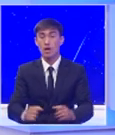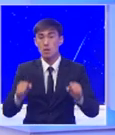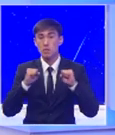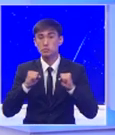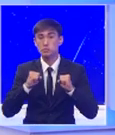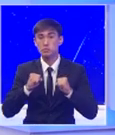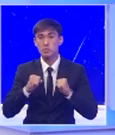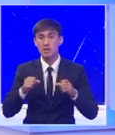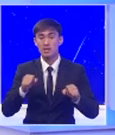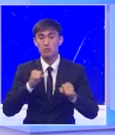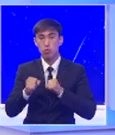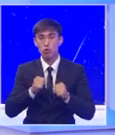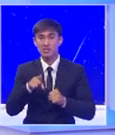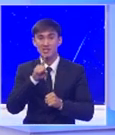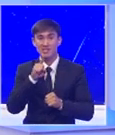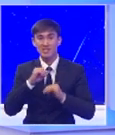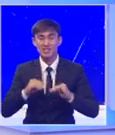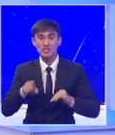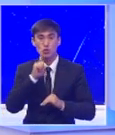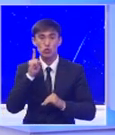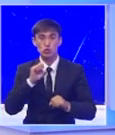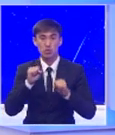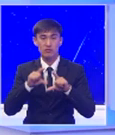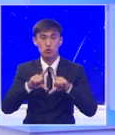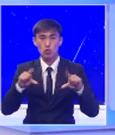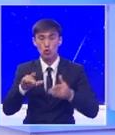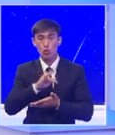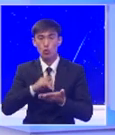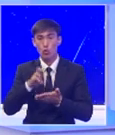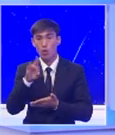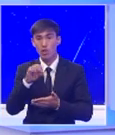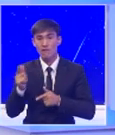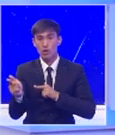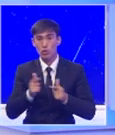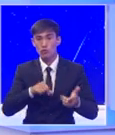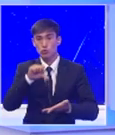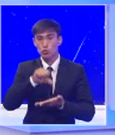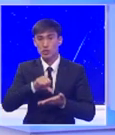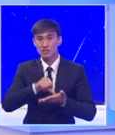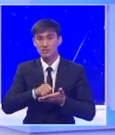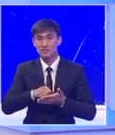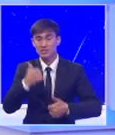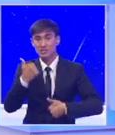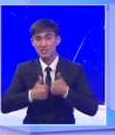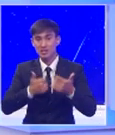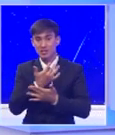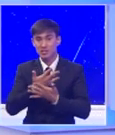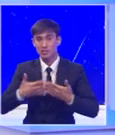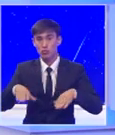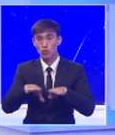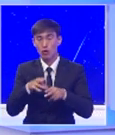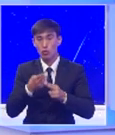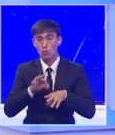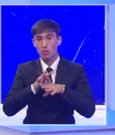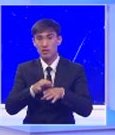Воспитанники секции бокса детско-юношеской спортивной школы города Кунаев готовятся принять участие в целом ряде состязаний различного уровня,